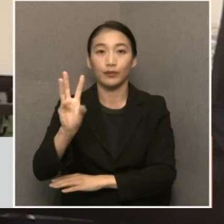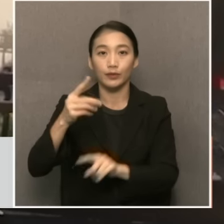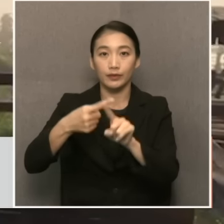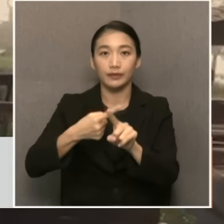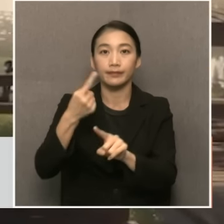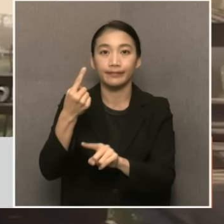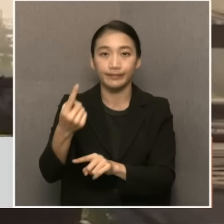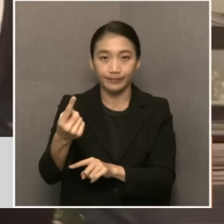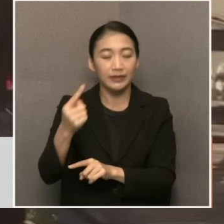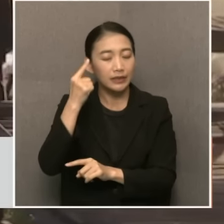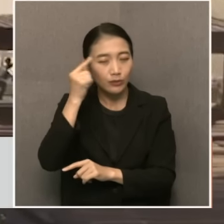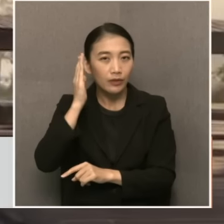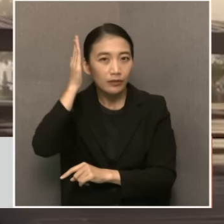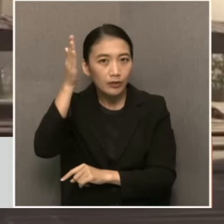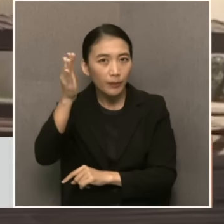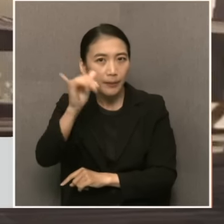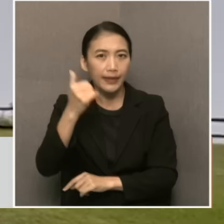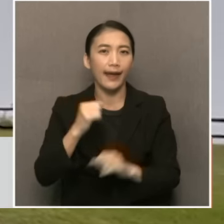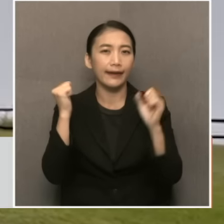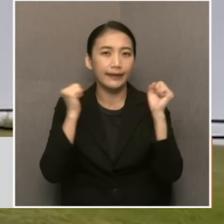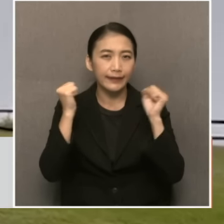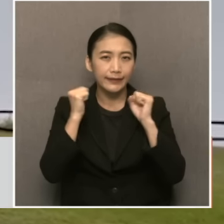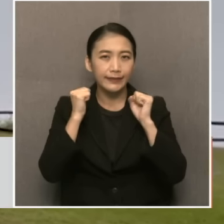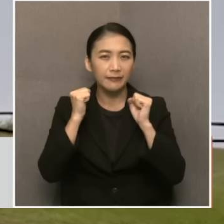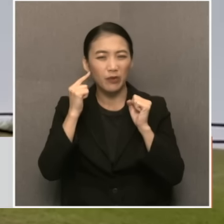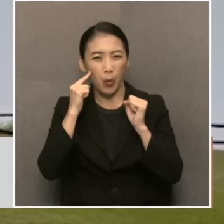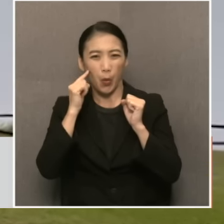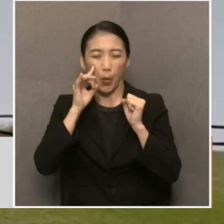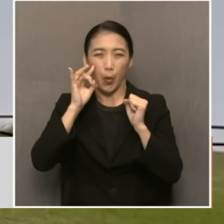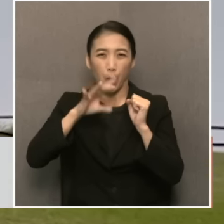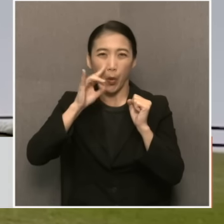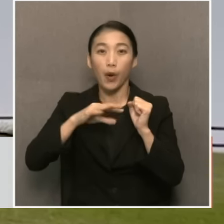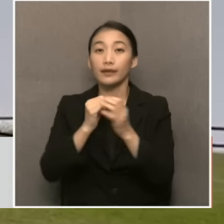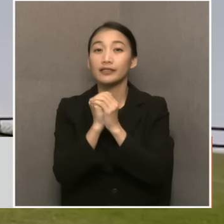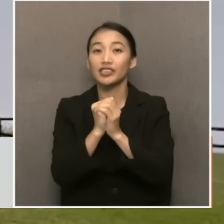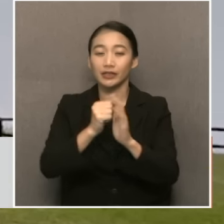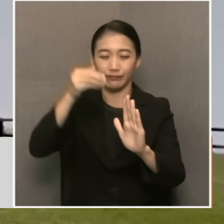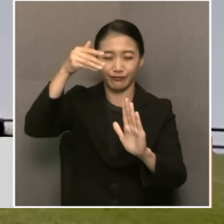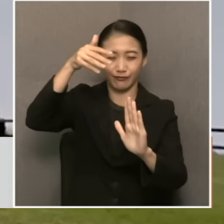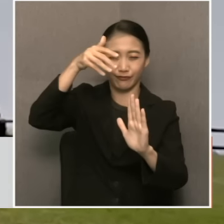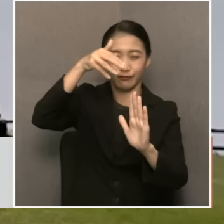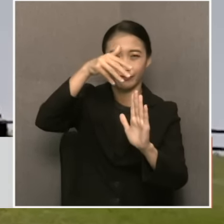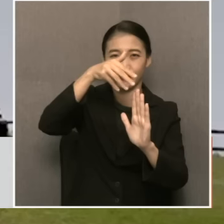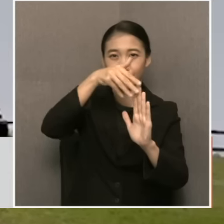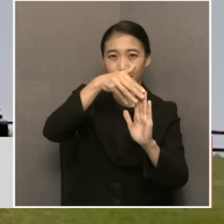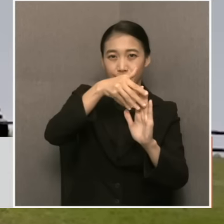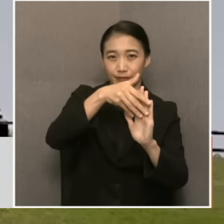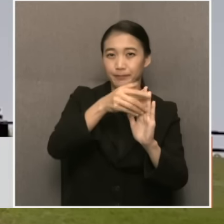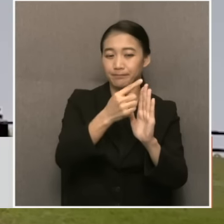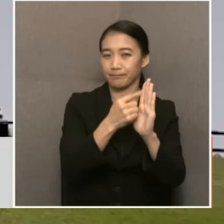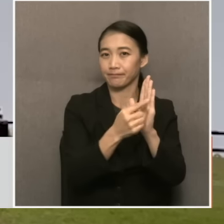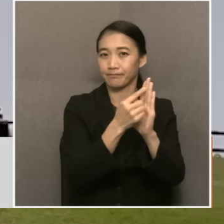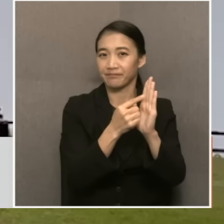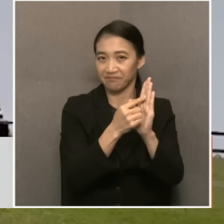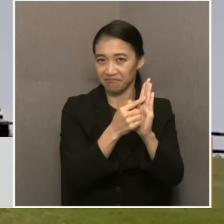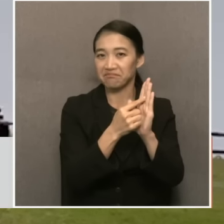มคาดการว่ามวลอากาศเย็นกำลังค่อนข้างแรงระลอกใหม่จากจีนจะแผ่ลงมาปกคลุมประเทศไทยตอนบนและ